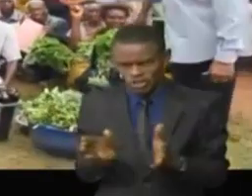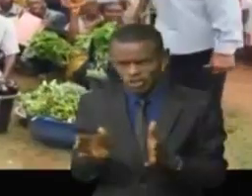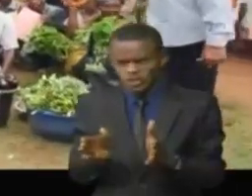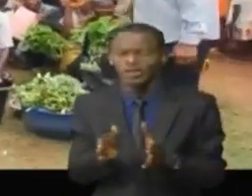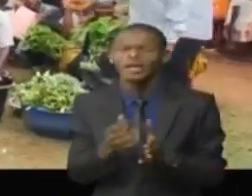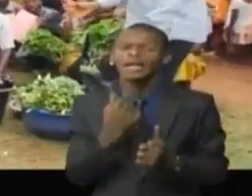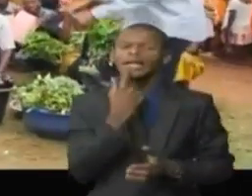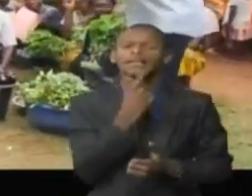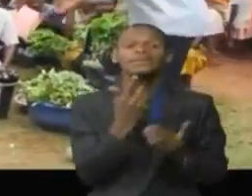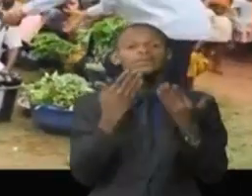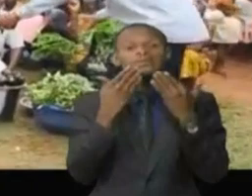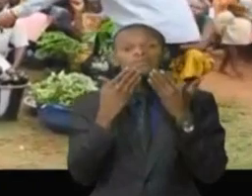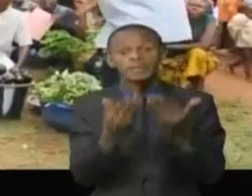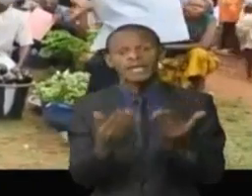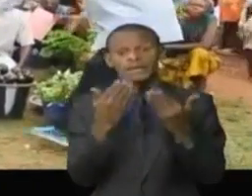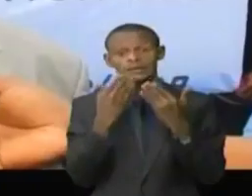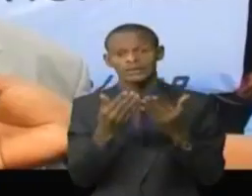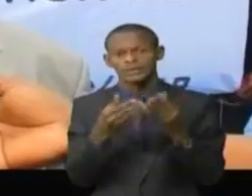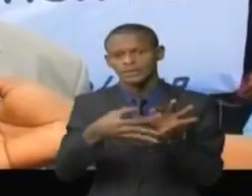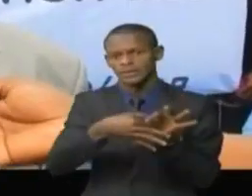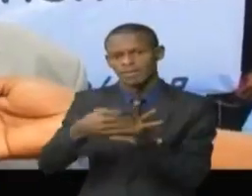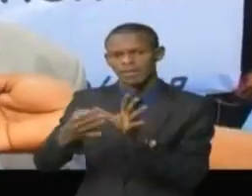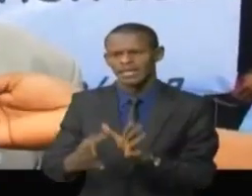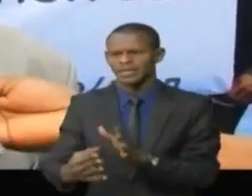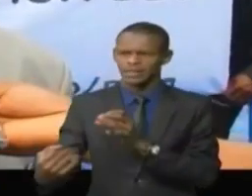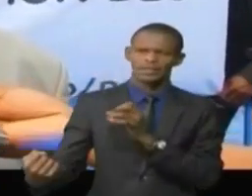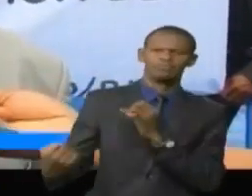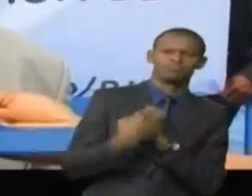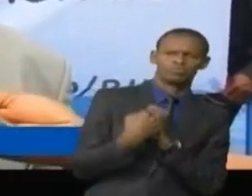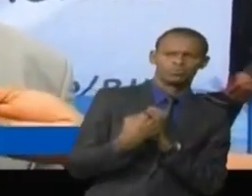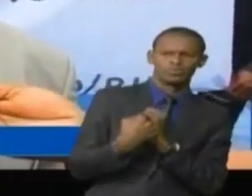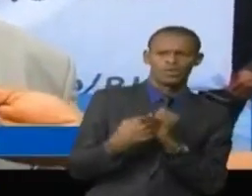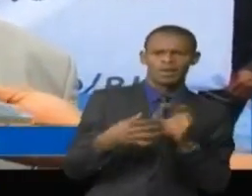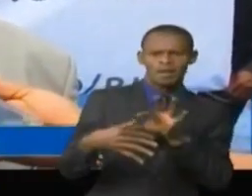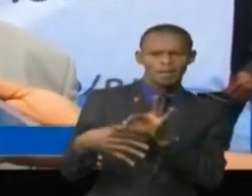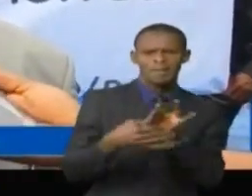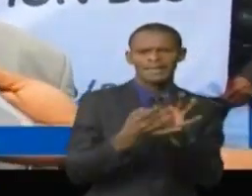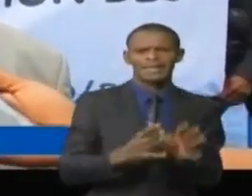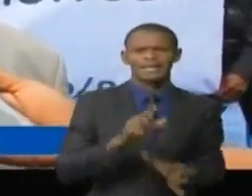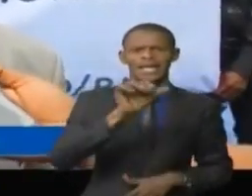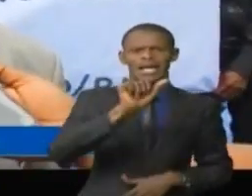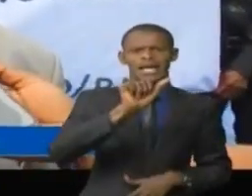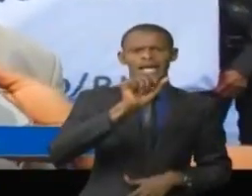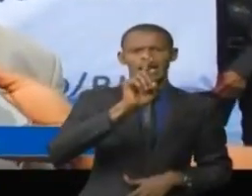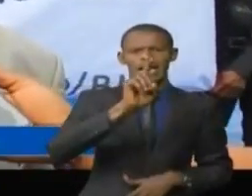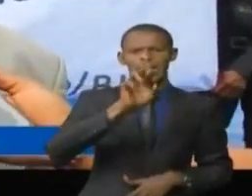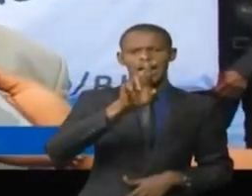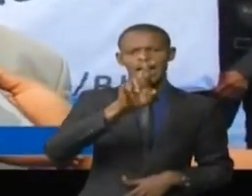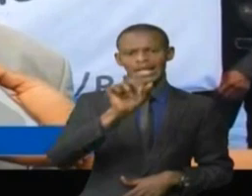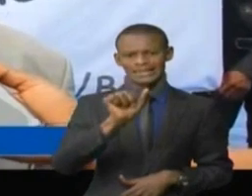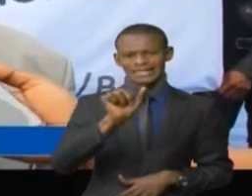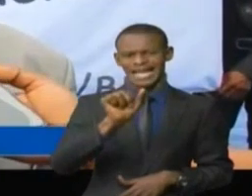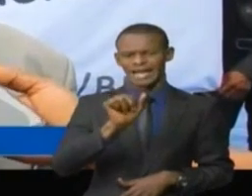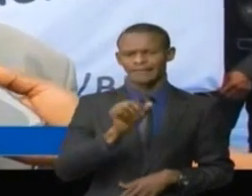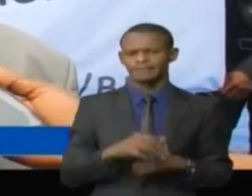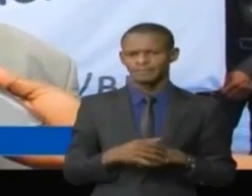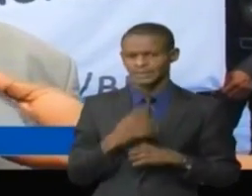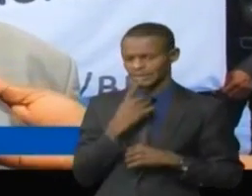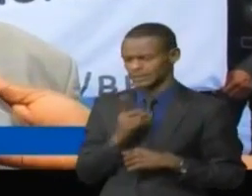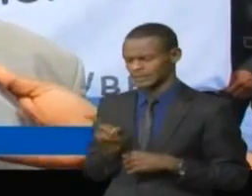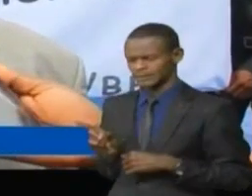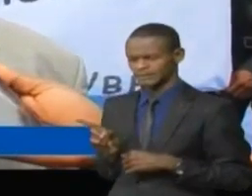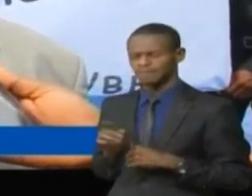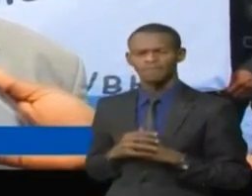de l'agriculture au Kassai. Je tiens sincèrement à remercier ADRA et son partenaire